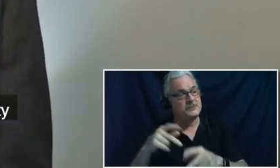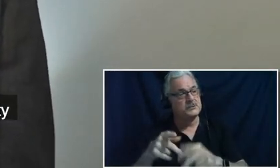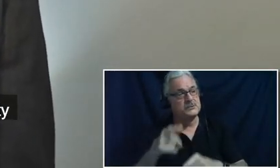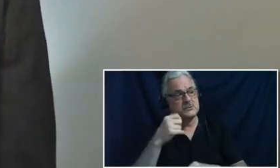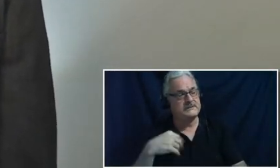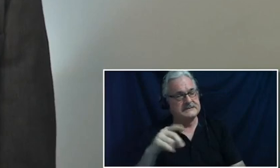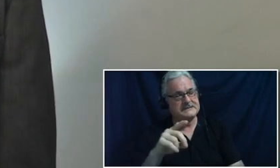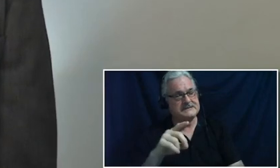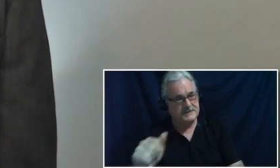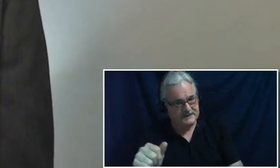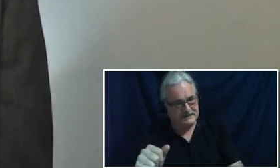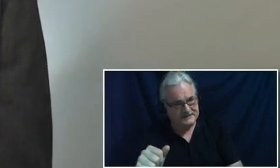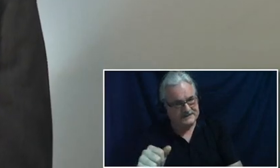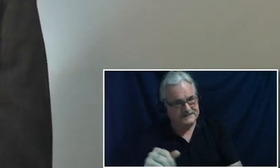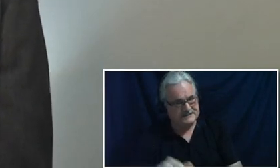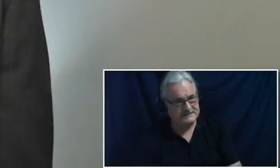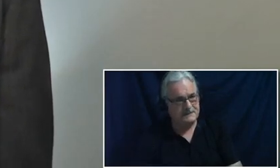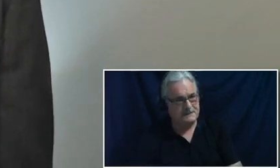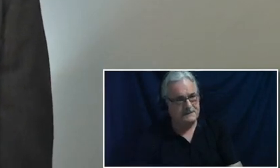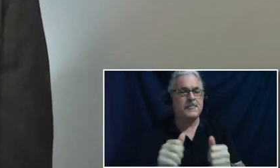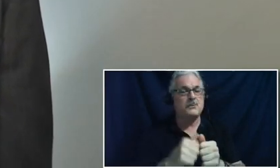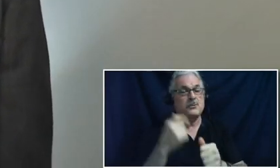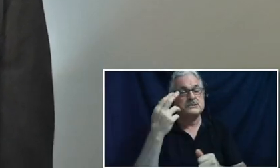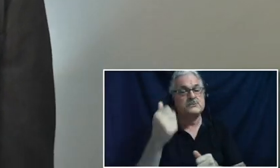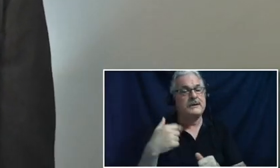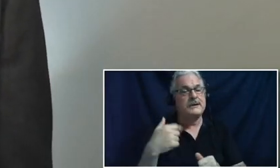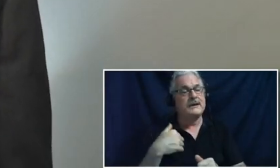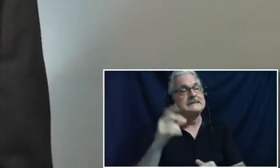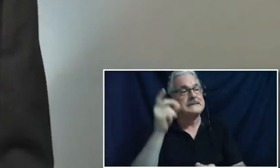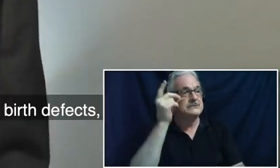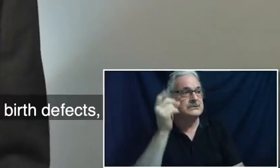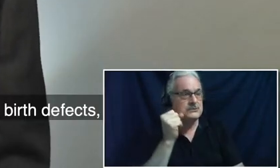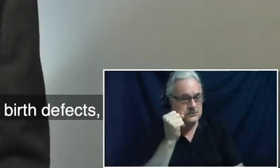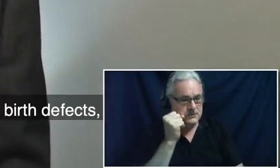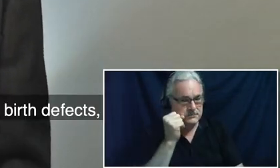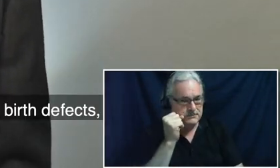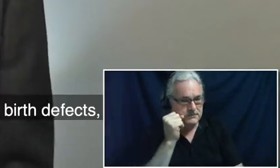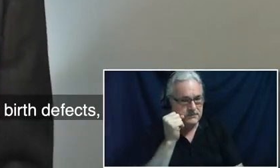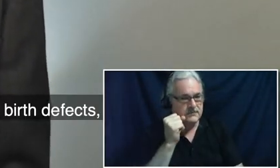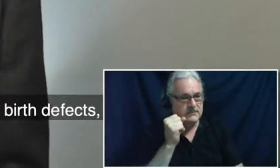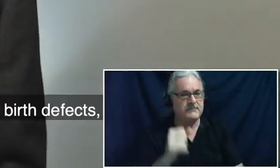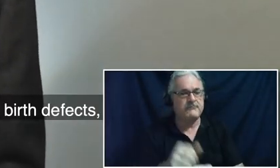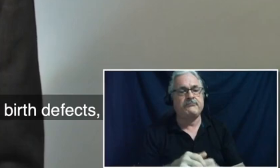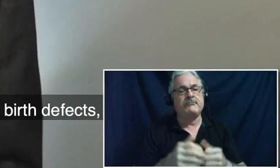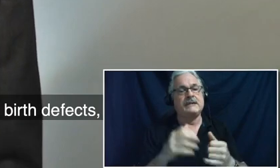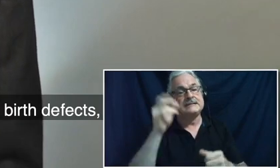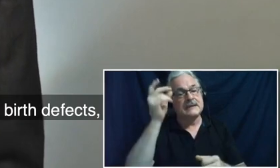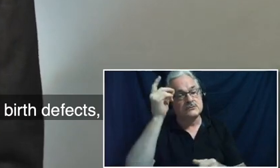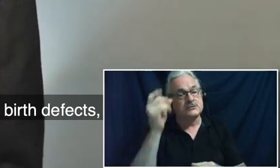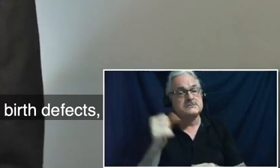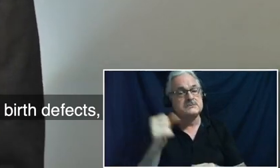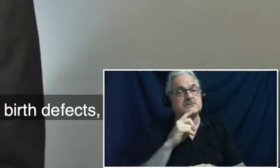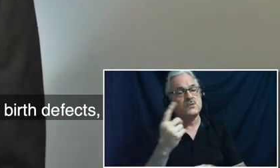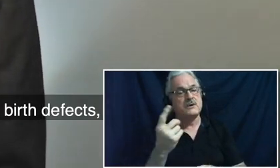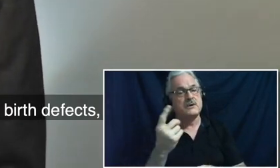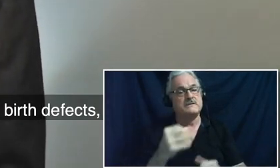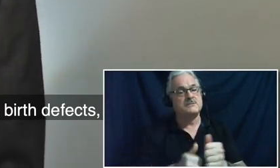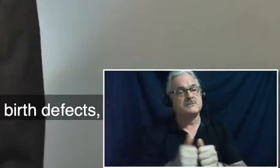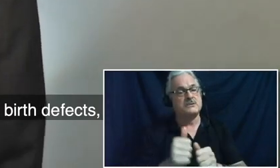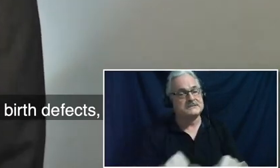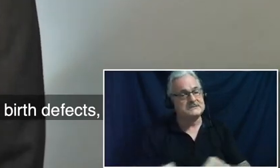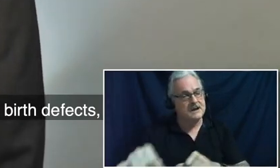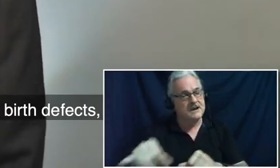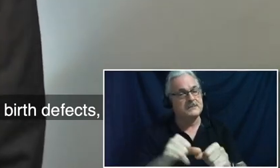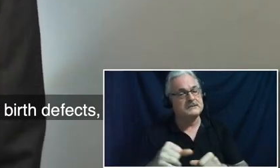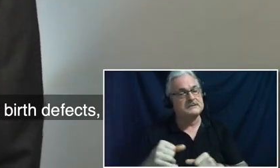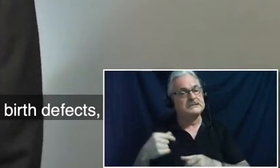dont souffrent 330 millions d'écoliers du primaire qui dépendent de cantines scolaires. Il y a une fracture numérique, il y a des